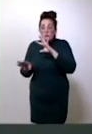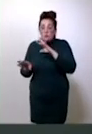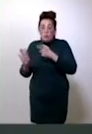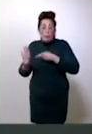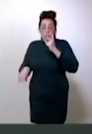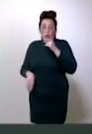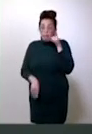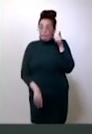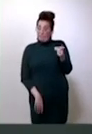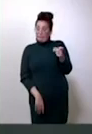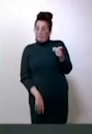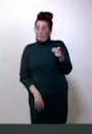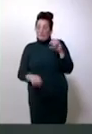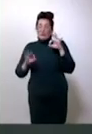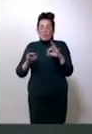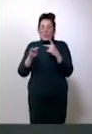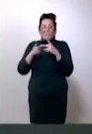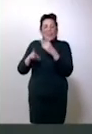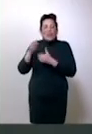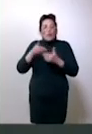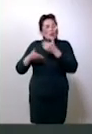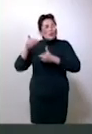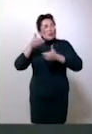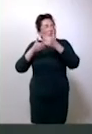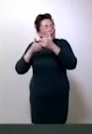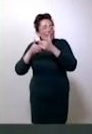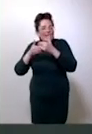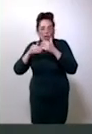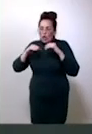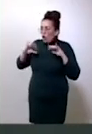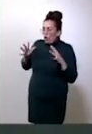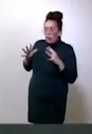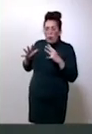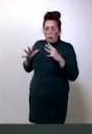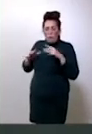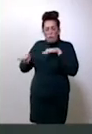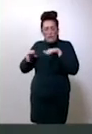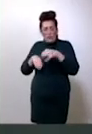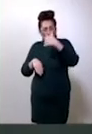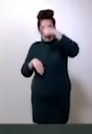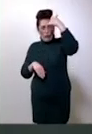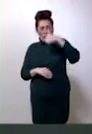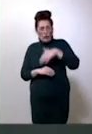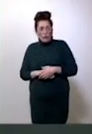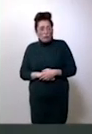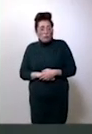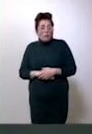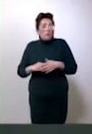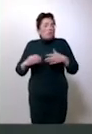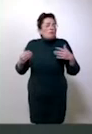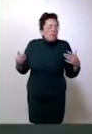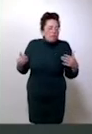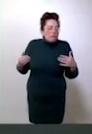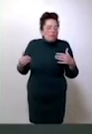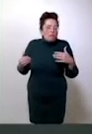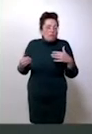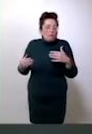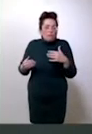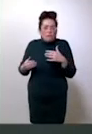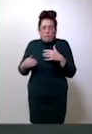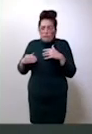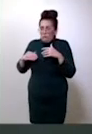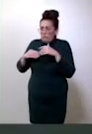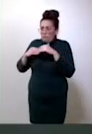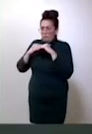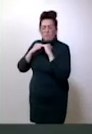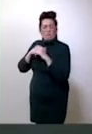Cette urbanisation se fait avec un seul mode constructif, quasiment, qui est le béton. On